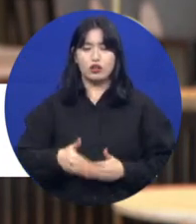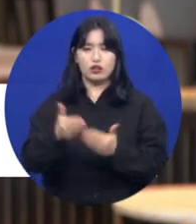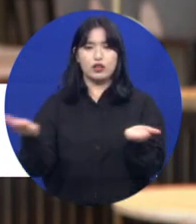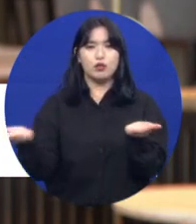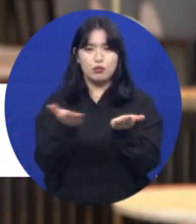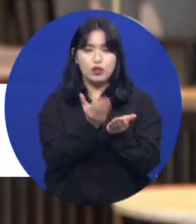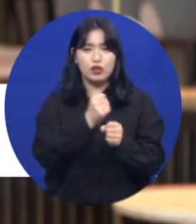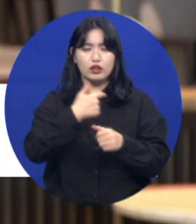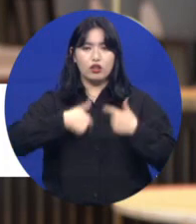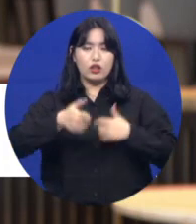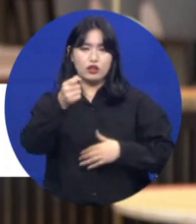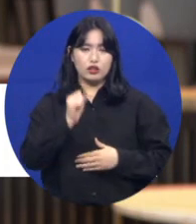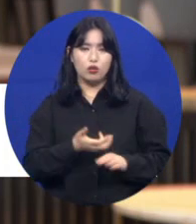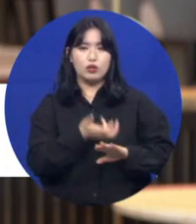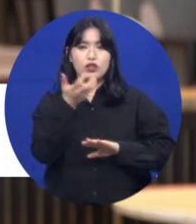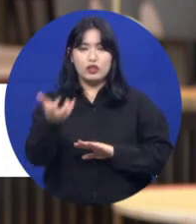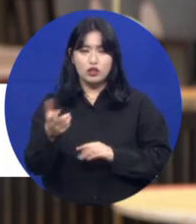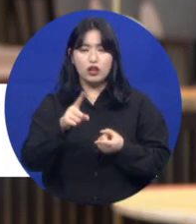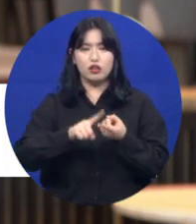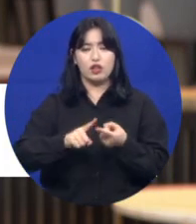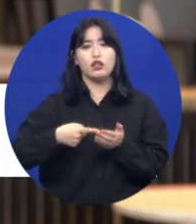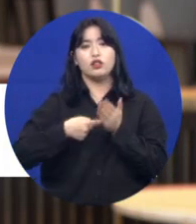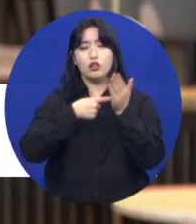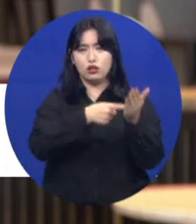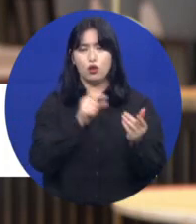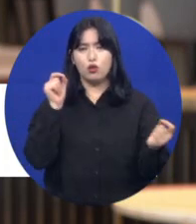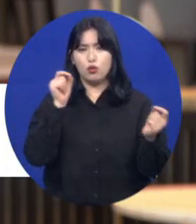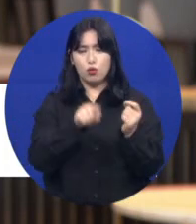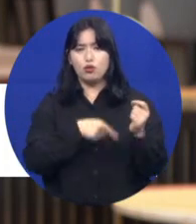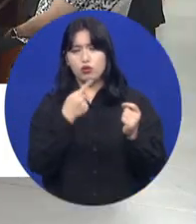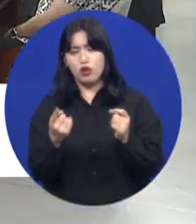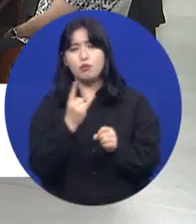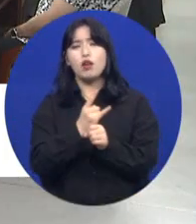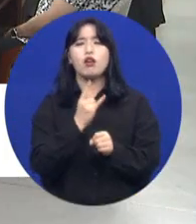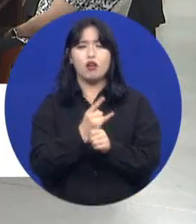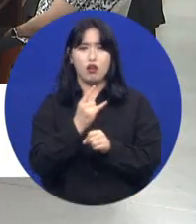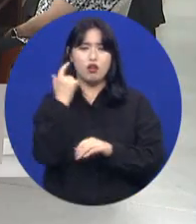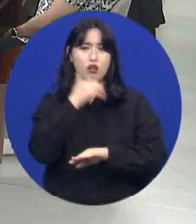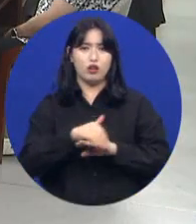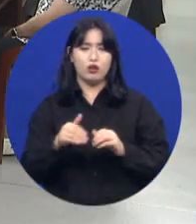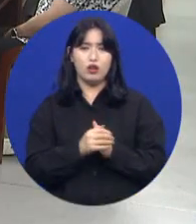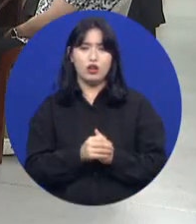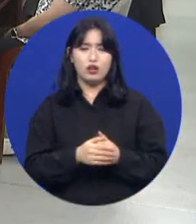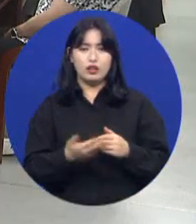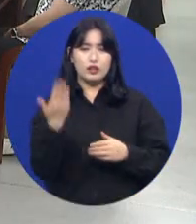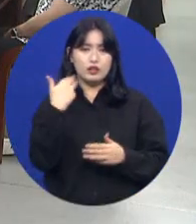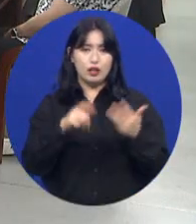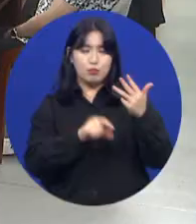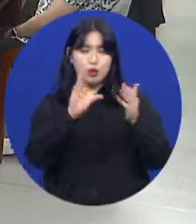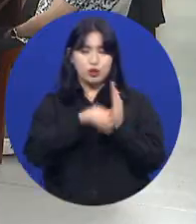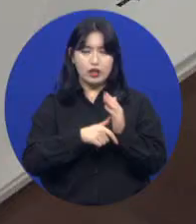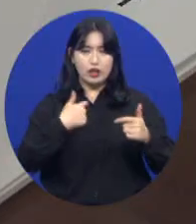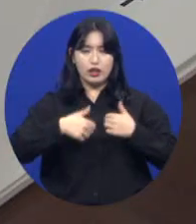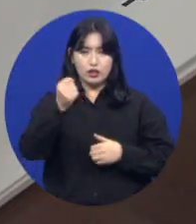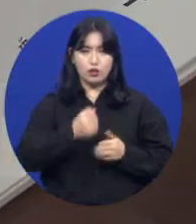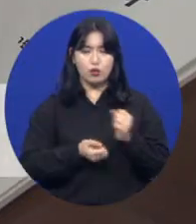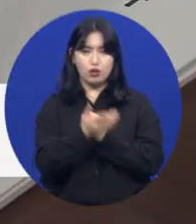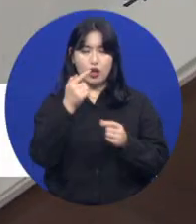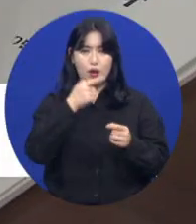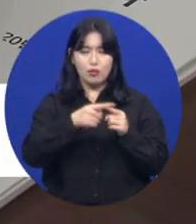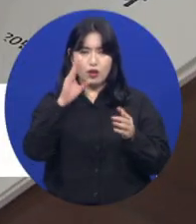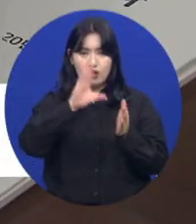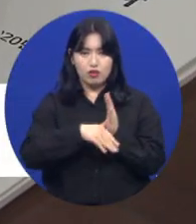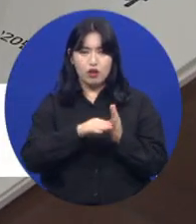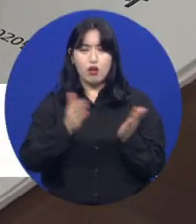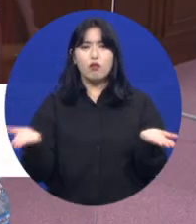맞춰 카지노 이전 신청도 곧 이어서 하게 될. 지난 8월 카지노 영향평가에서 적합